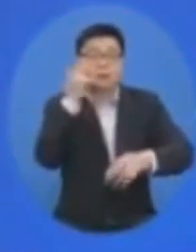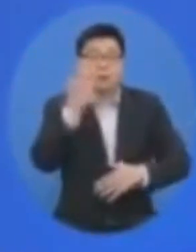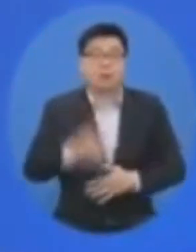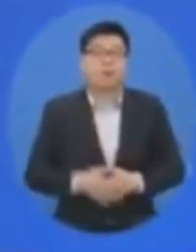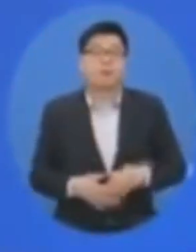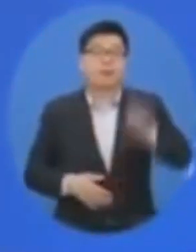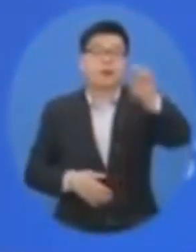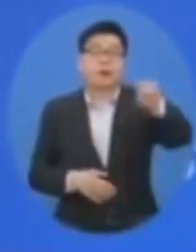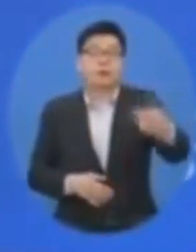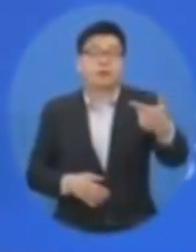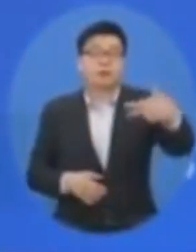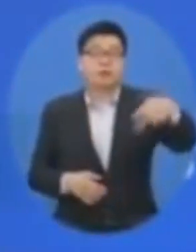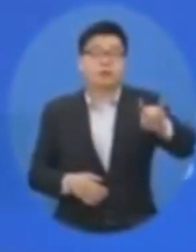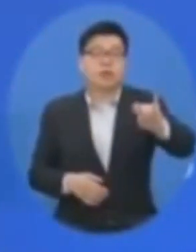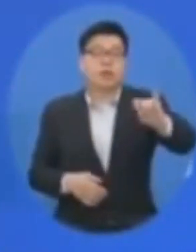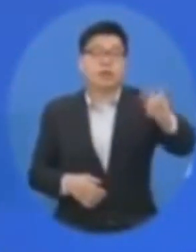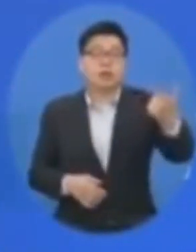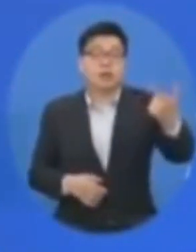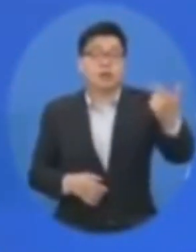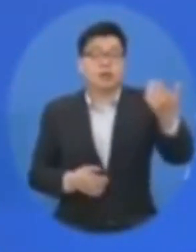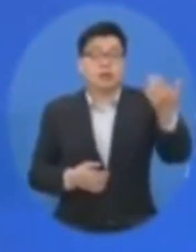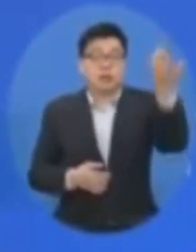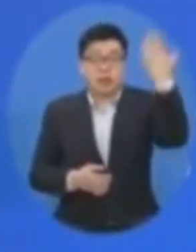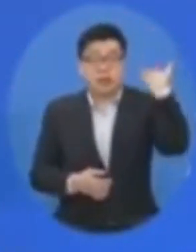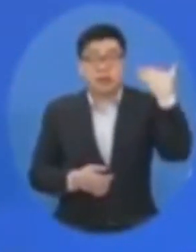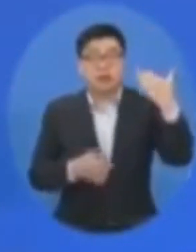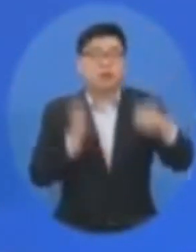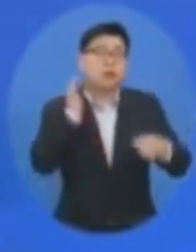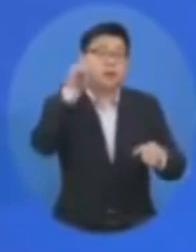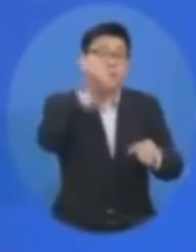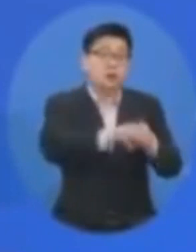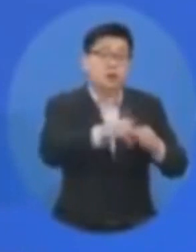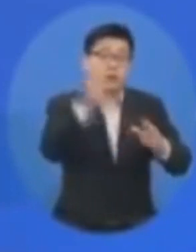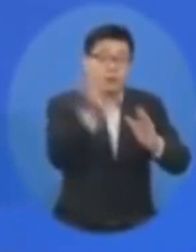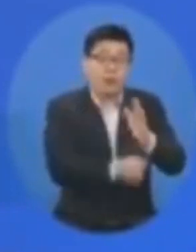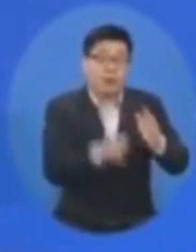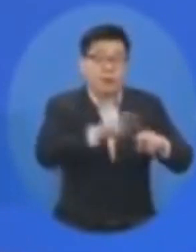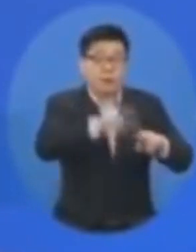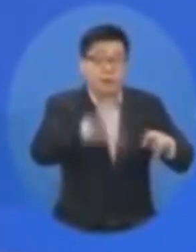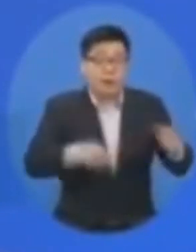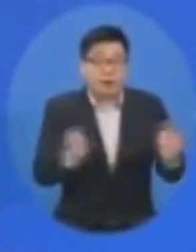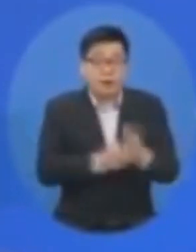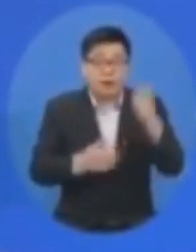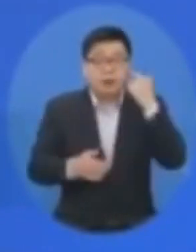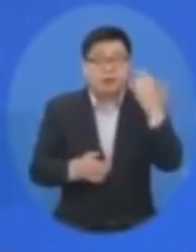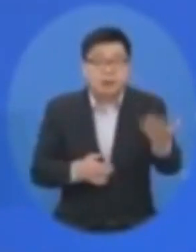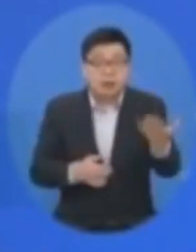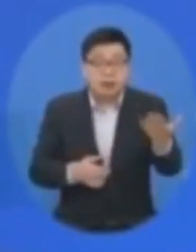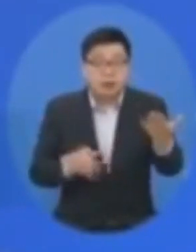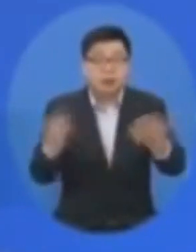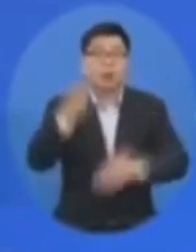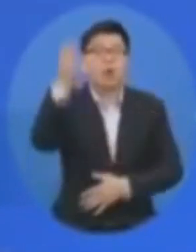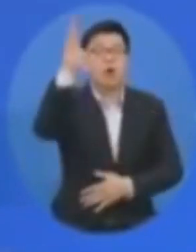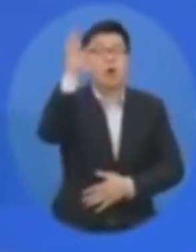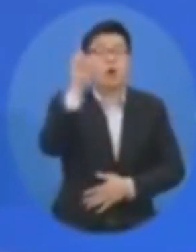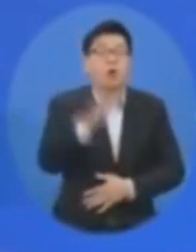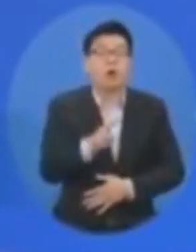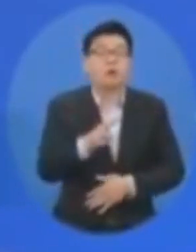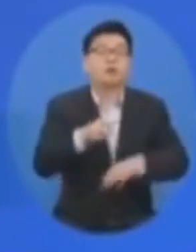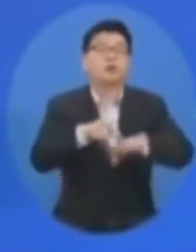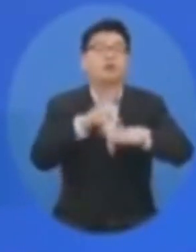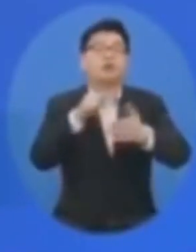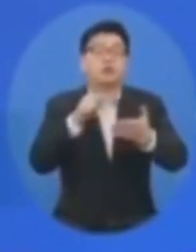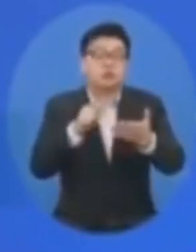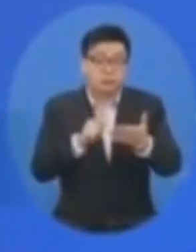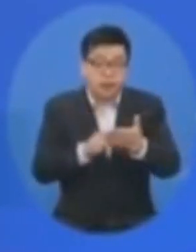후보가 대선에서 지고 정계 은퇴를 했어요. 하고 또 광주의 표심 그 자기가 안퇴 안 오면